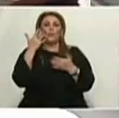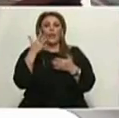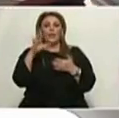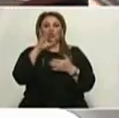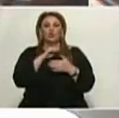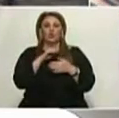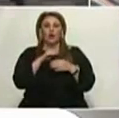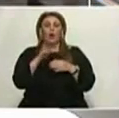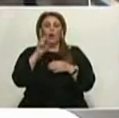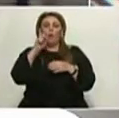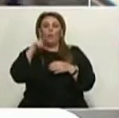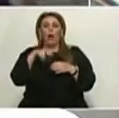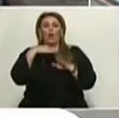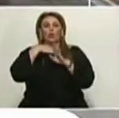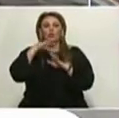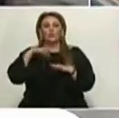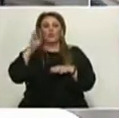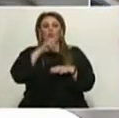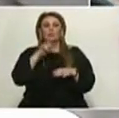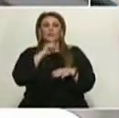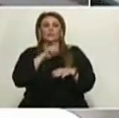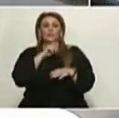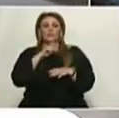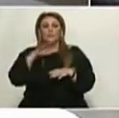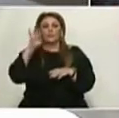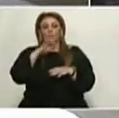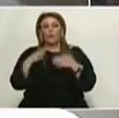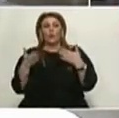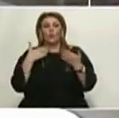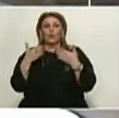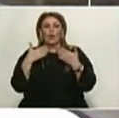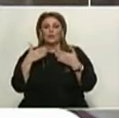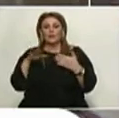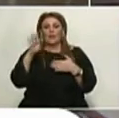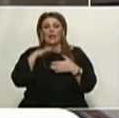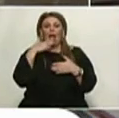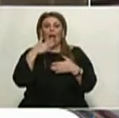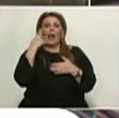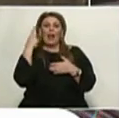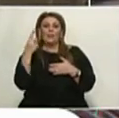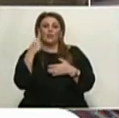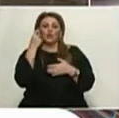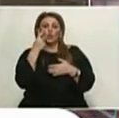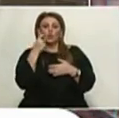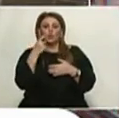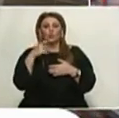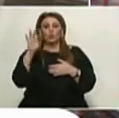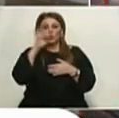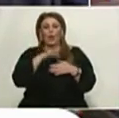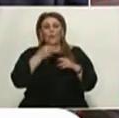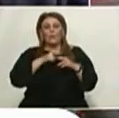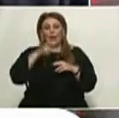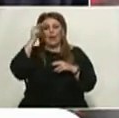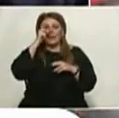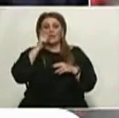və topladığı ballar yüksək texniki peşə səviyyəsi üzrə olan tələbələrin münasibətdə 51-100 arasındadırsa, belə tələbələrimiz